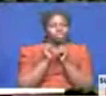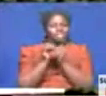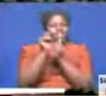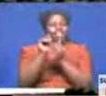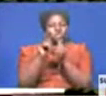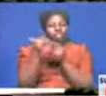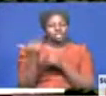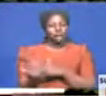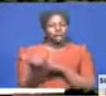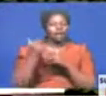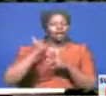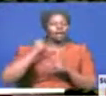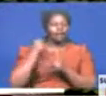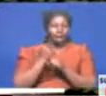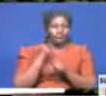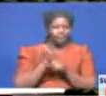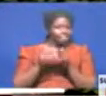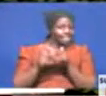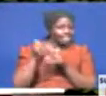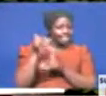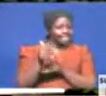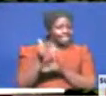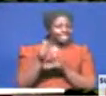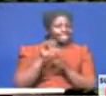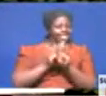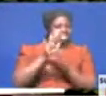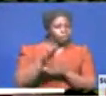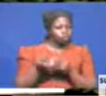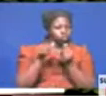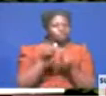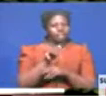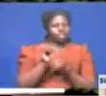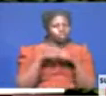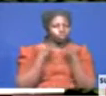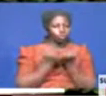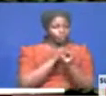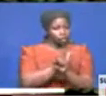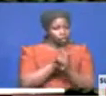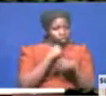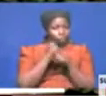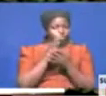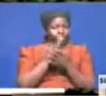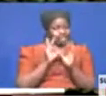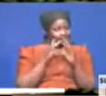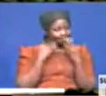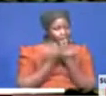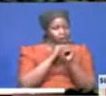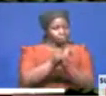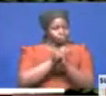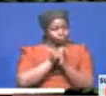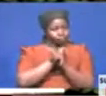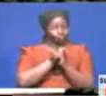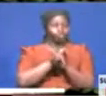next steps to address that is social protection, so that the families are adequately protected